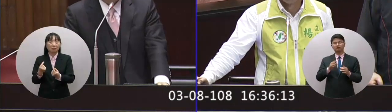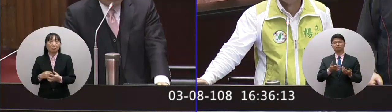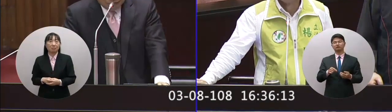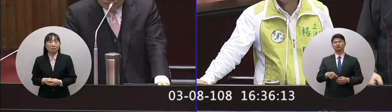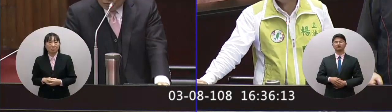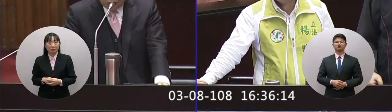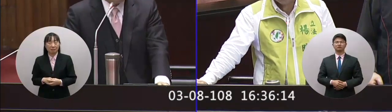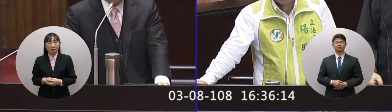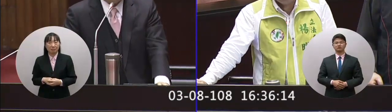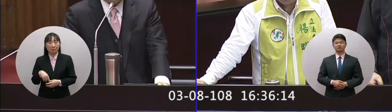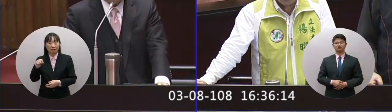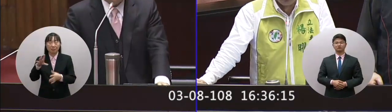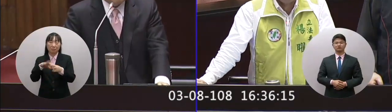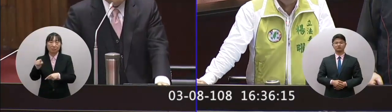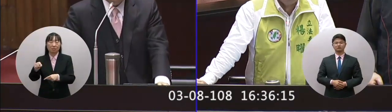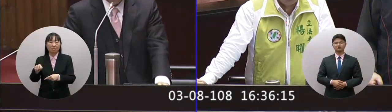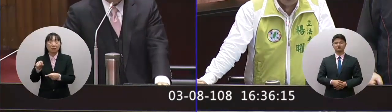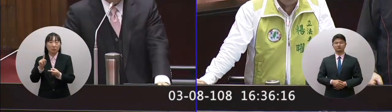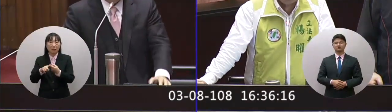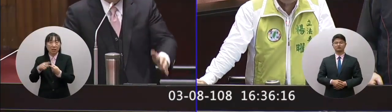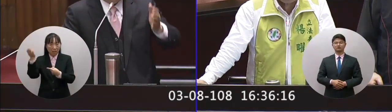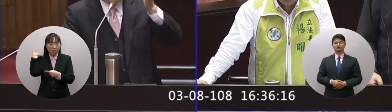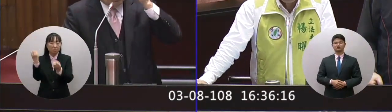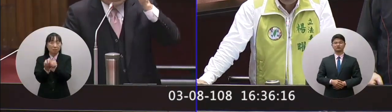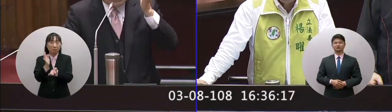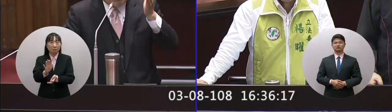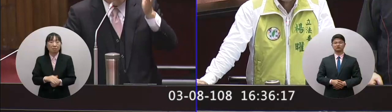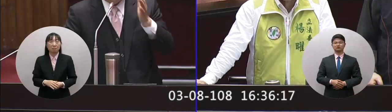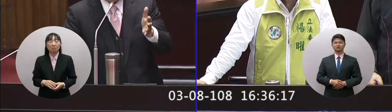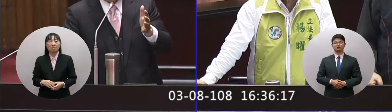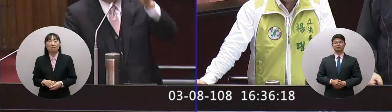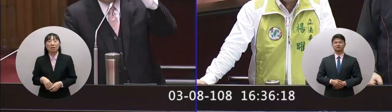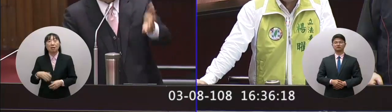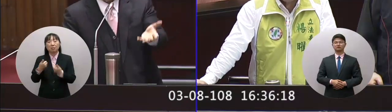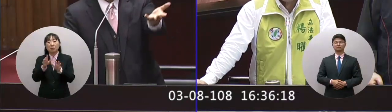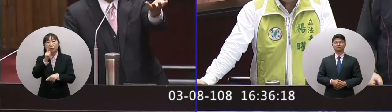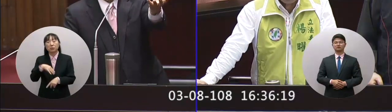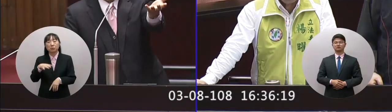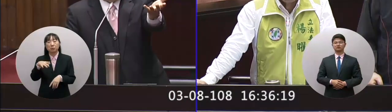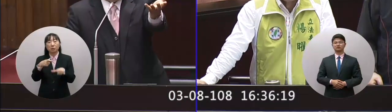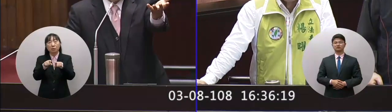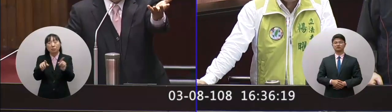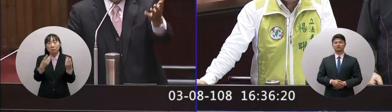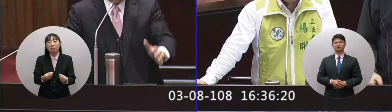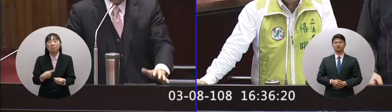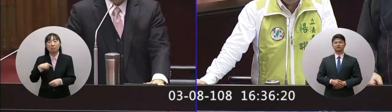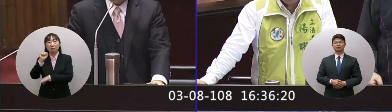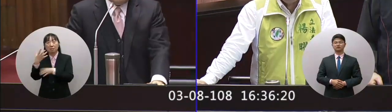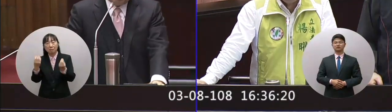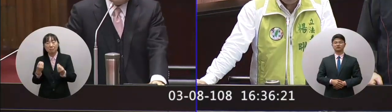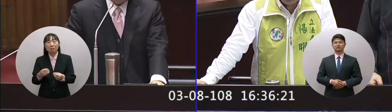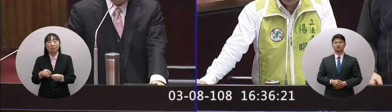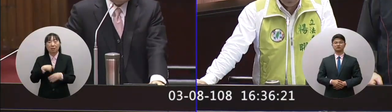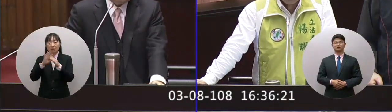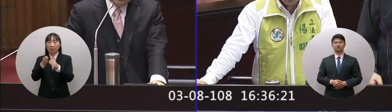这个说不过去的，不能不用讲到不公不义啦，但总是对老百姓这个是